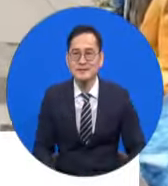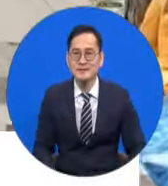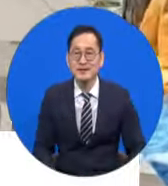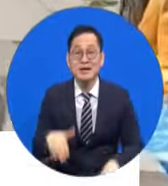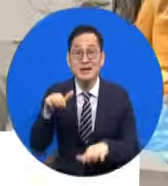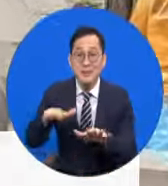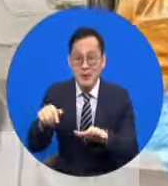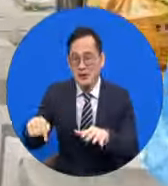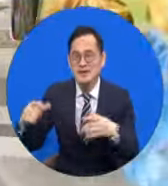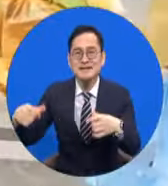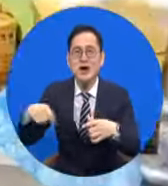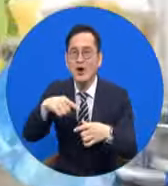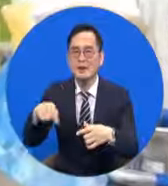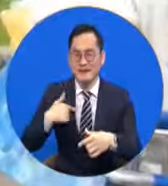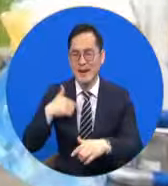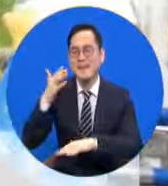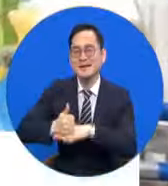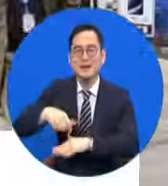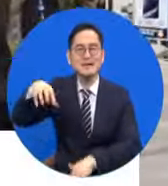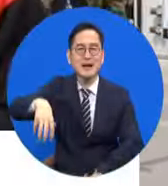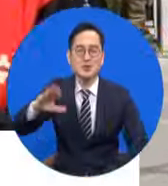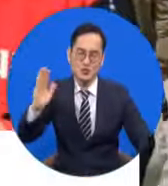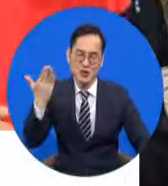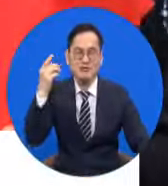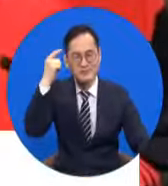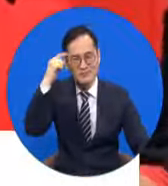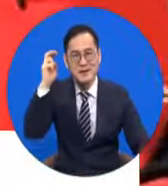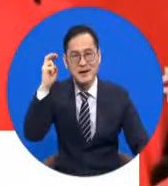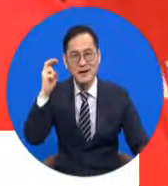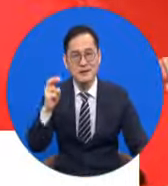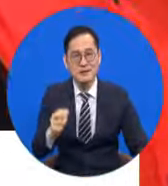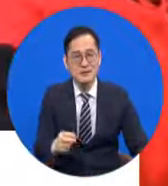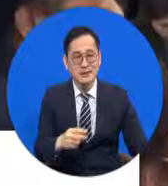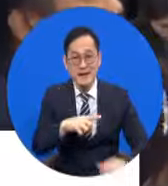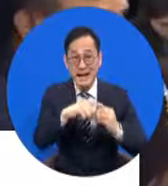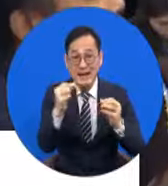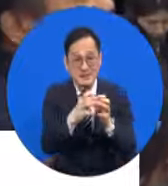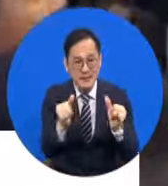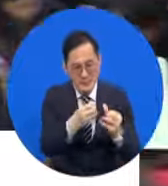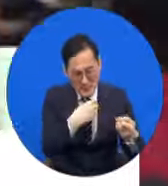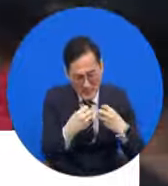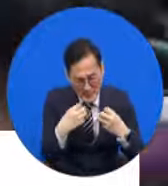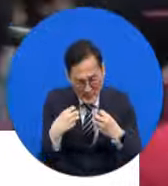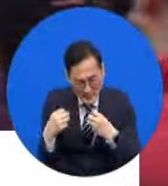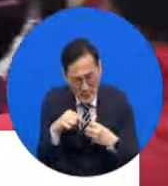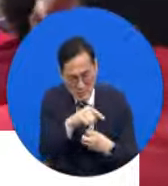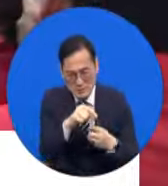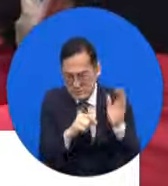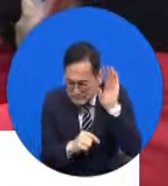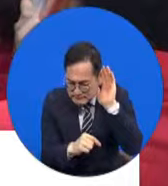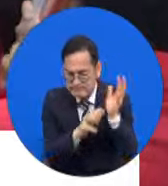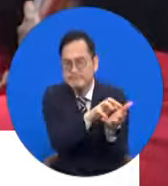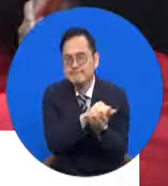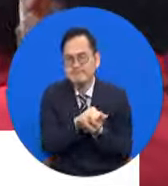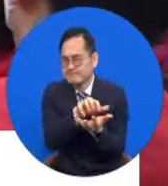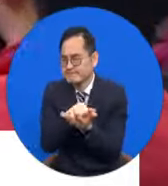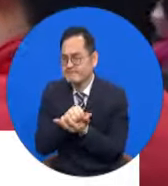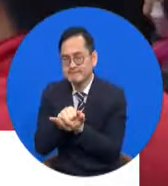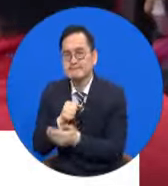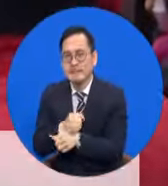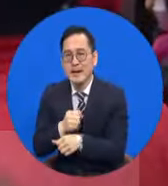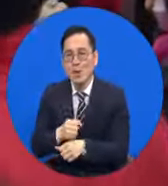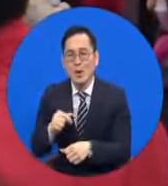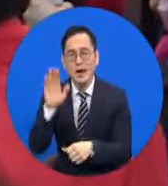강조했습니다. 이어 계양 발전을 바라는 주민들의 말씀을 하나하나 가슴에 새겼다며 꼭 도와달라 10배로 갚겠다고